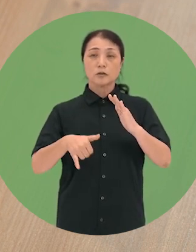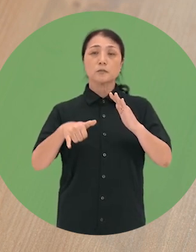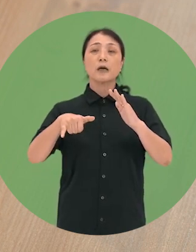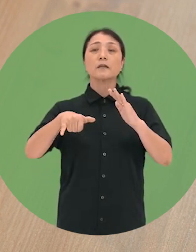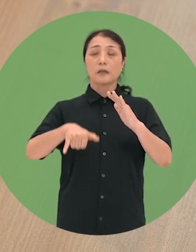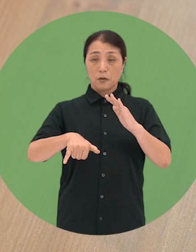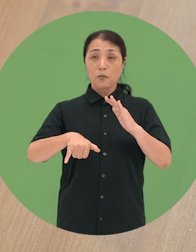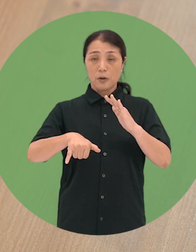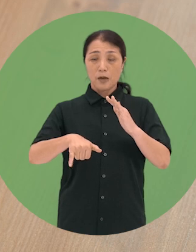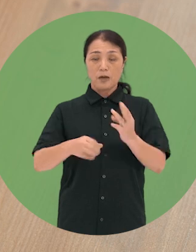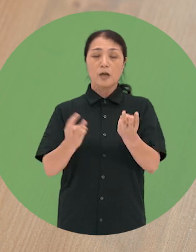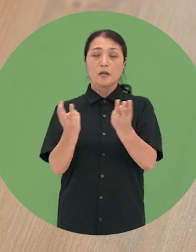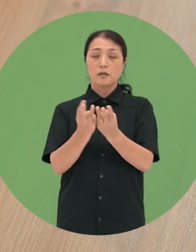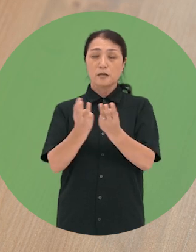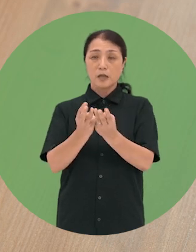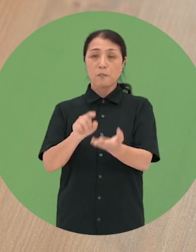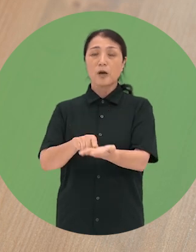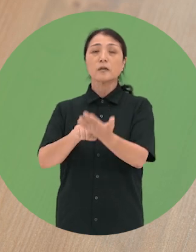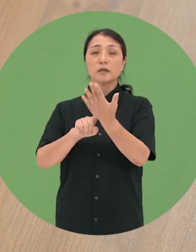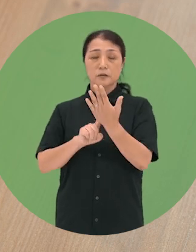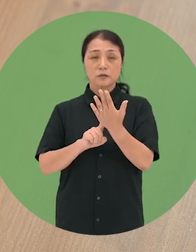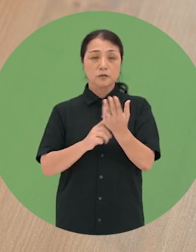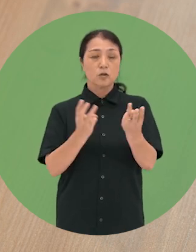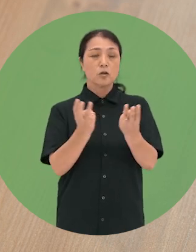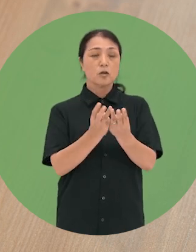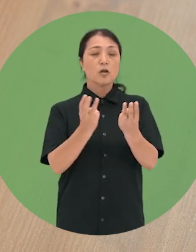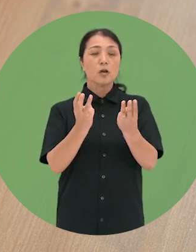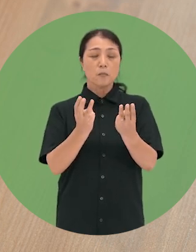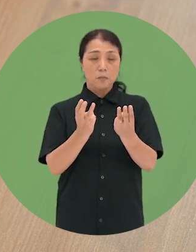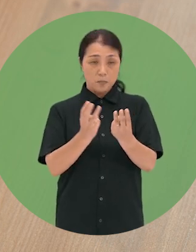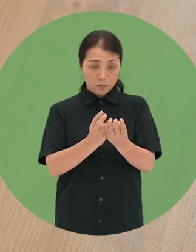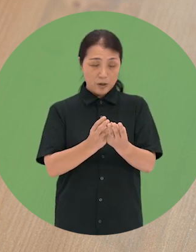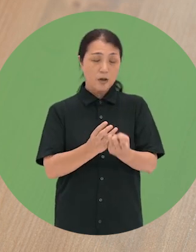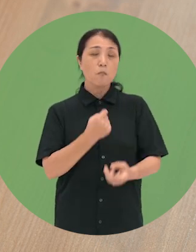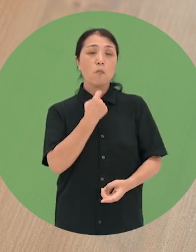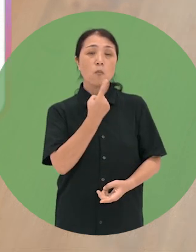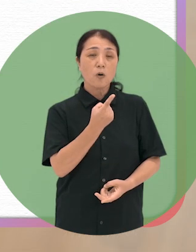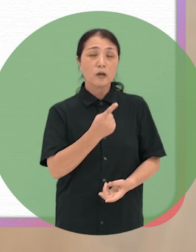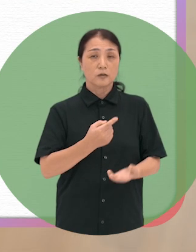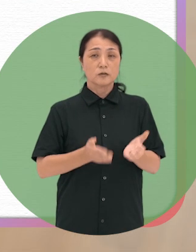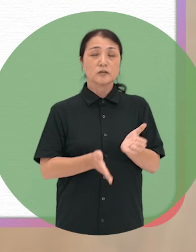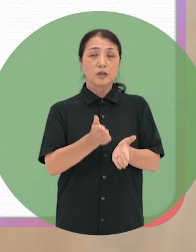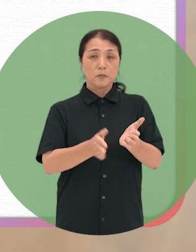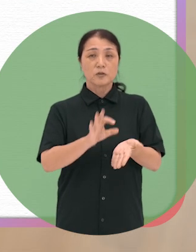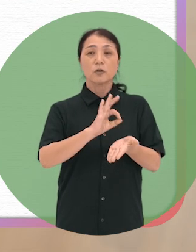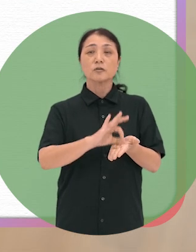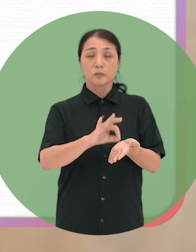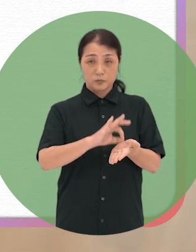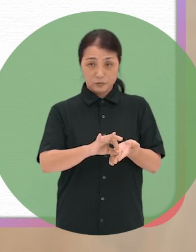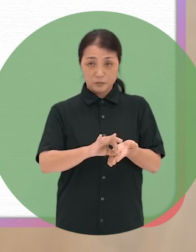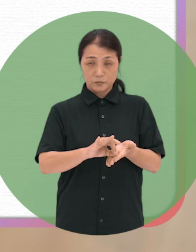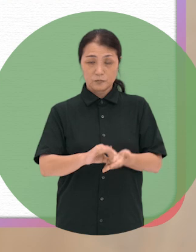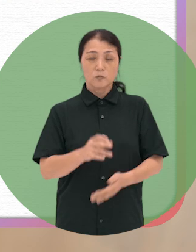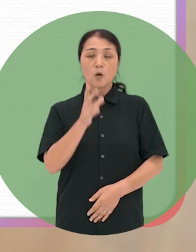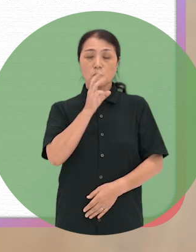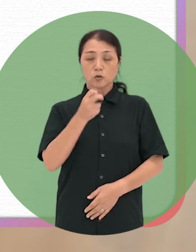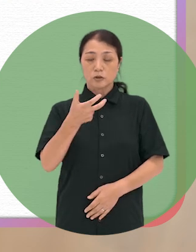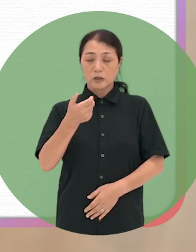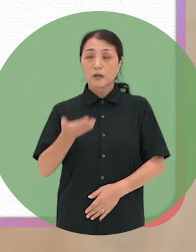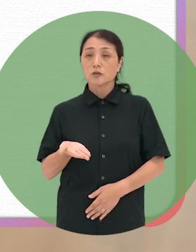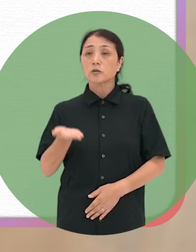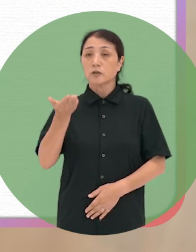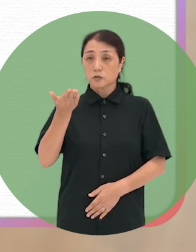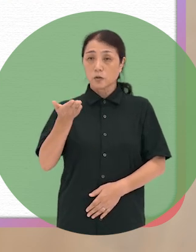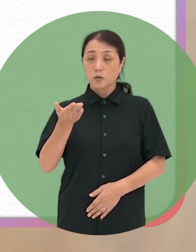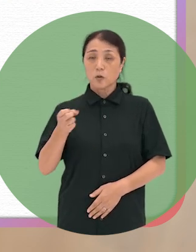ディスプレイ、ナンバーリクエストサービスを活用しましょう。70歳以上の方、または